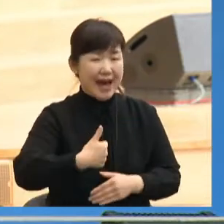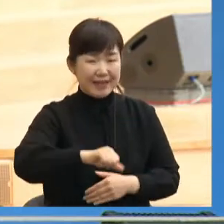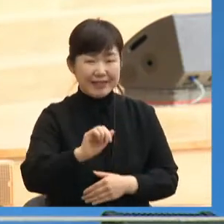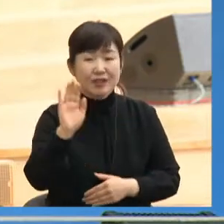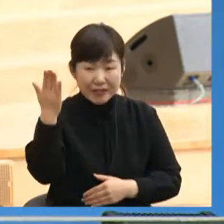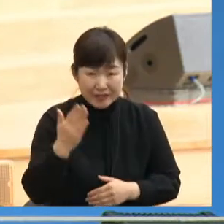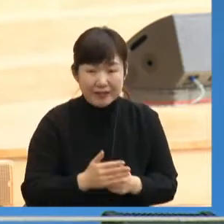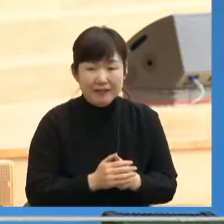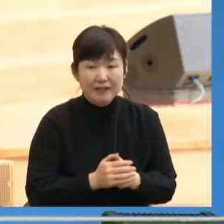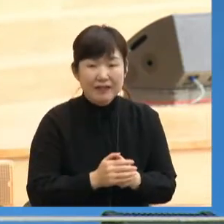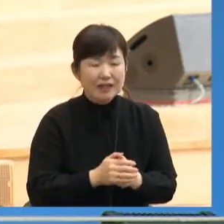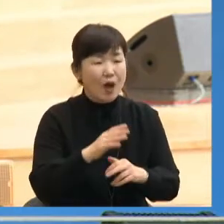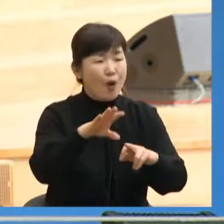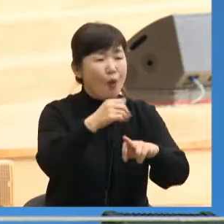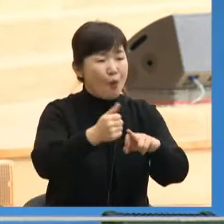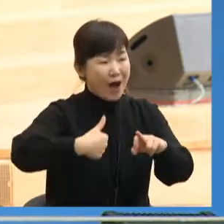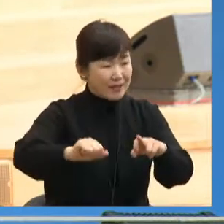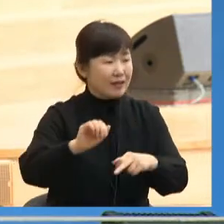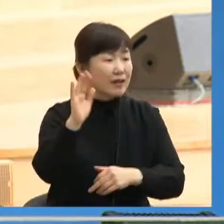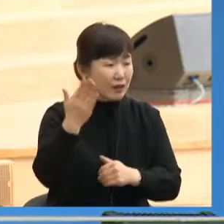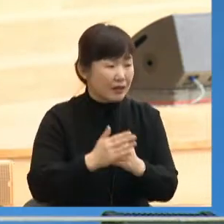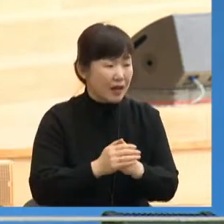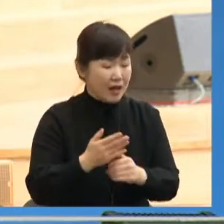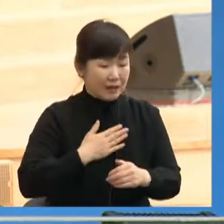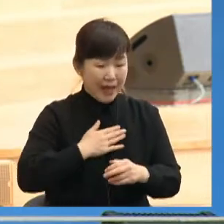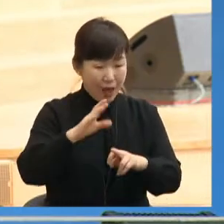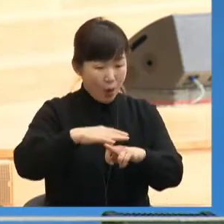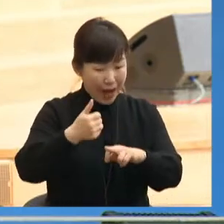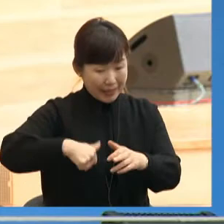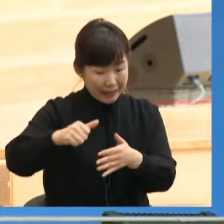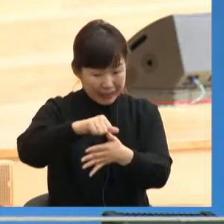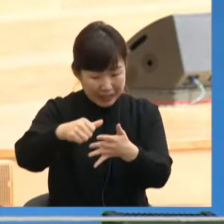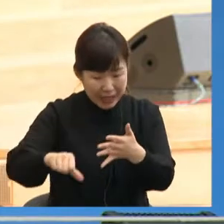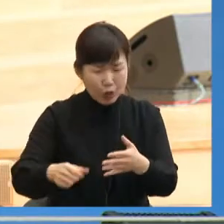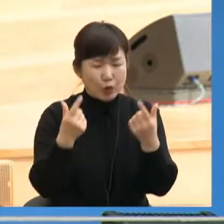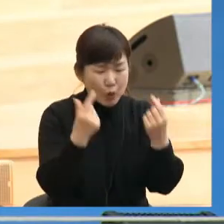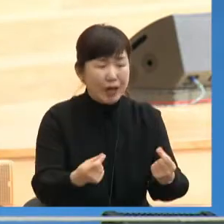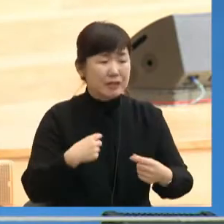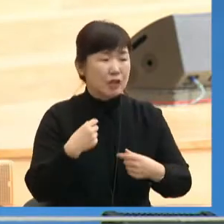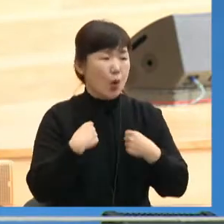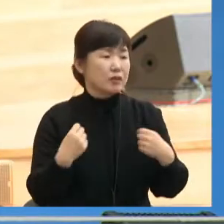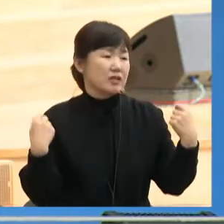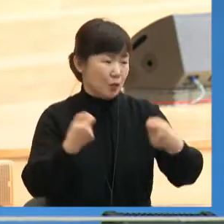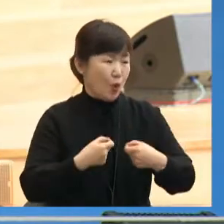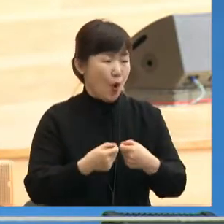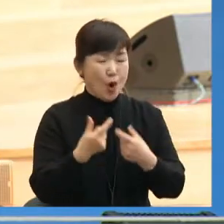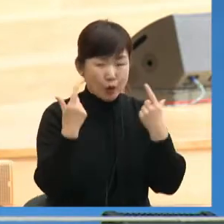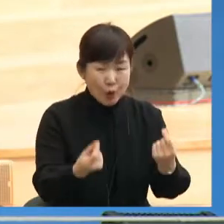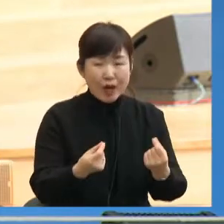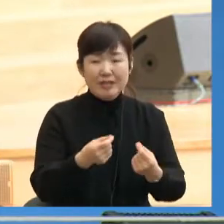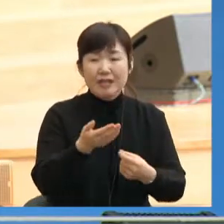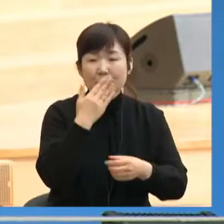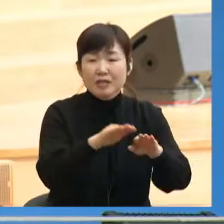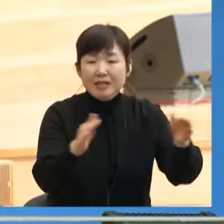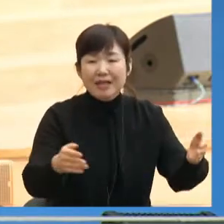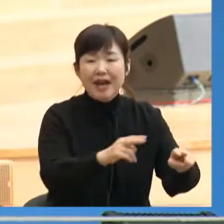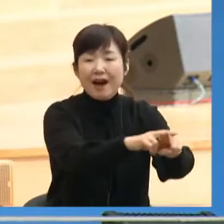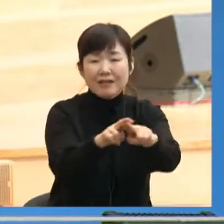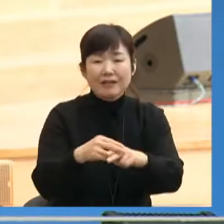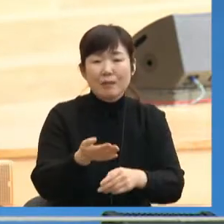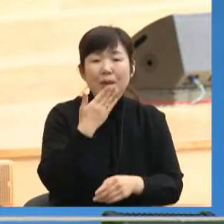것이다. 왕자가 될 것이다. 나의 왕자와 똑같은 옷을 입고 왕자와 똑같은 식탁에 앉아 먹게 될